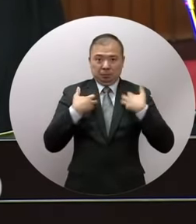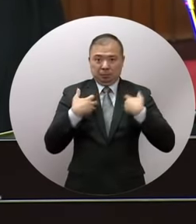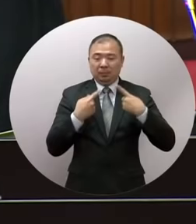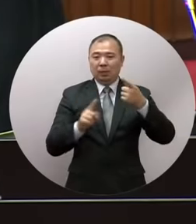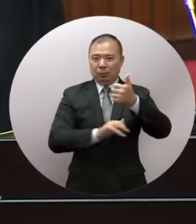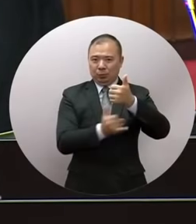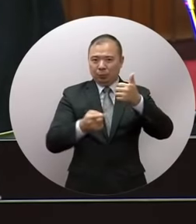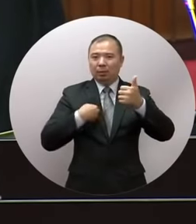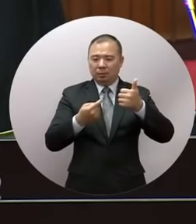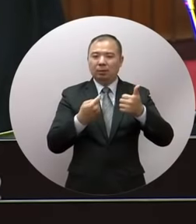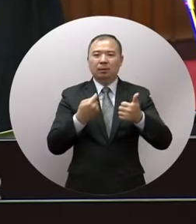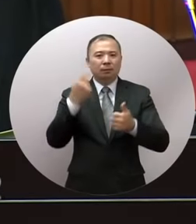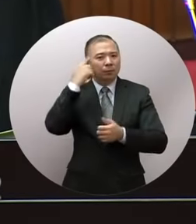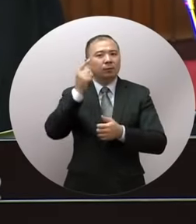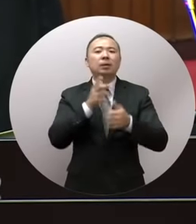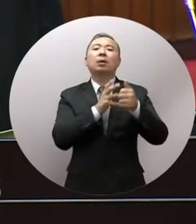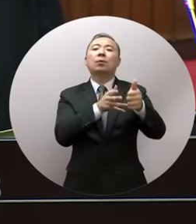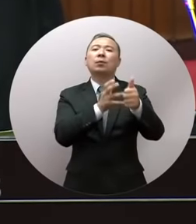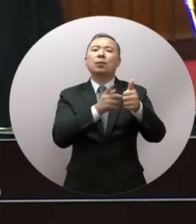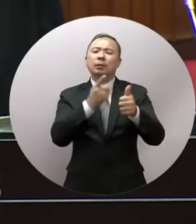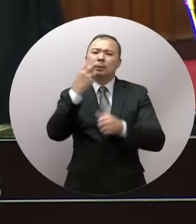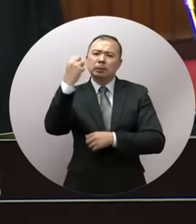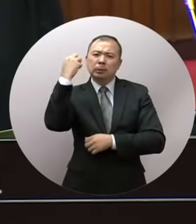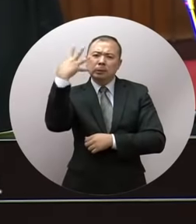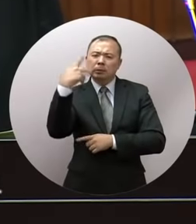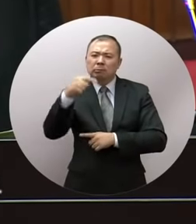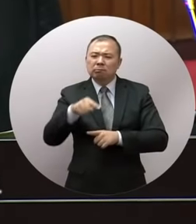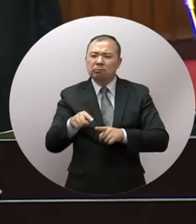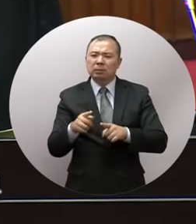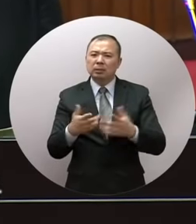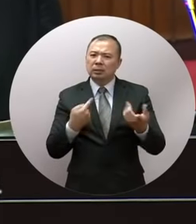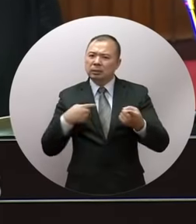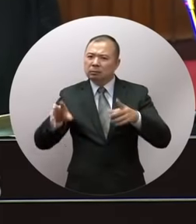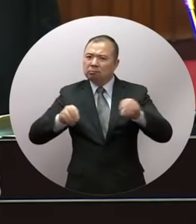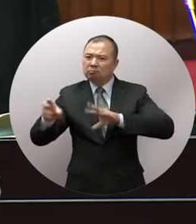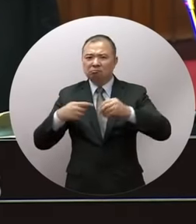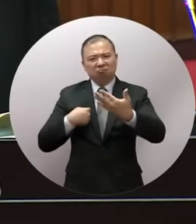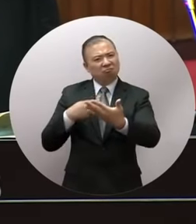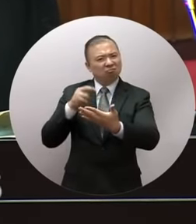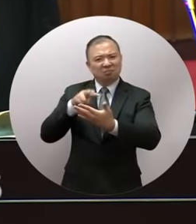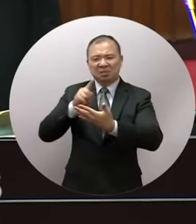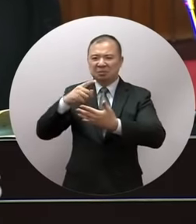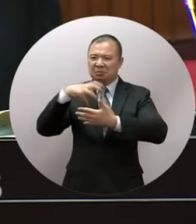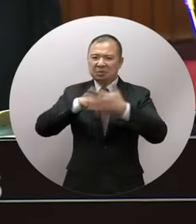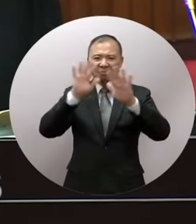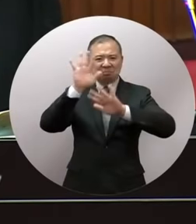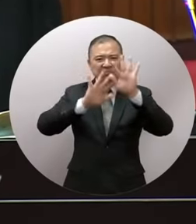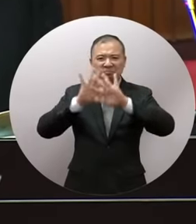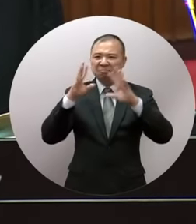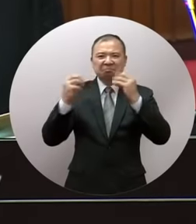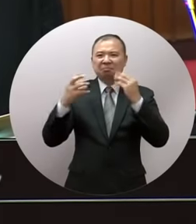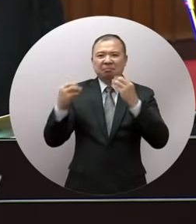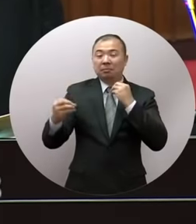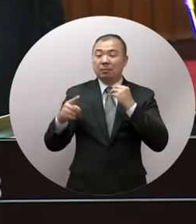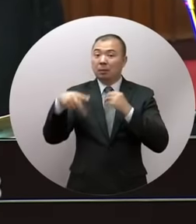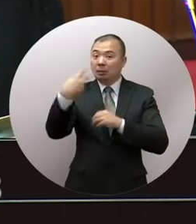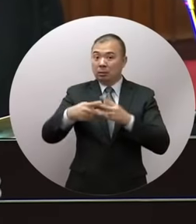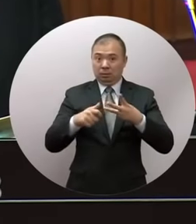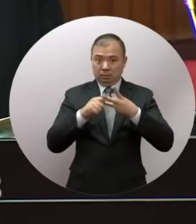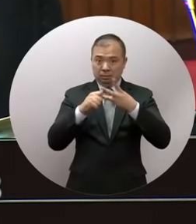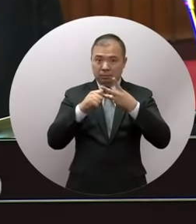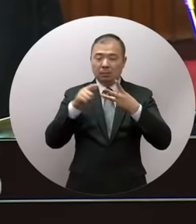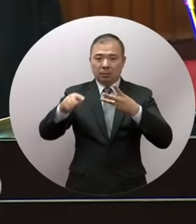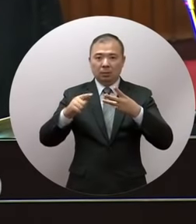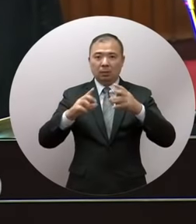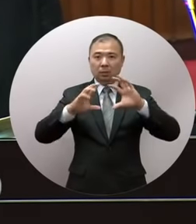等一下我要跟他讲，就是一些资讯都很不透明的这件事情。那第三个就是这个国发会